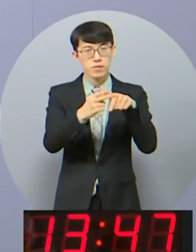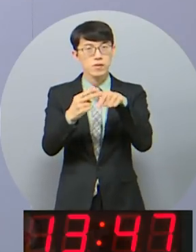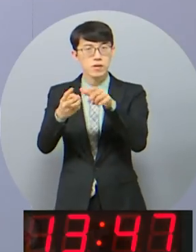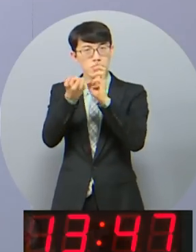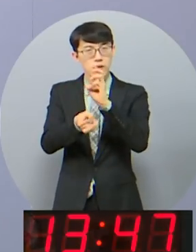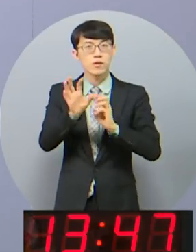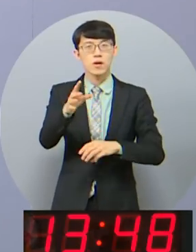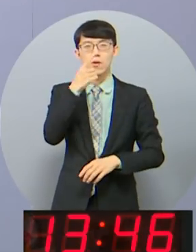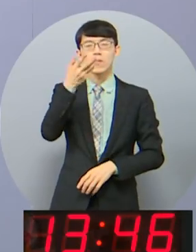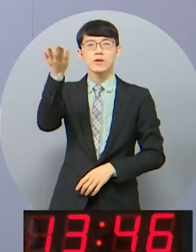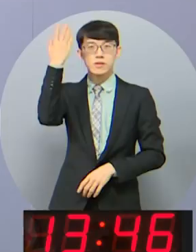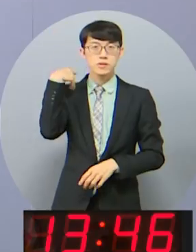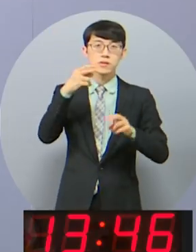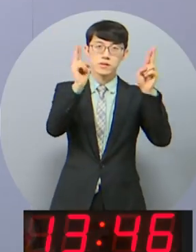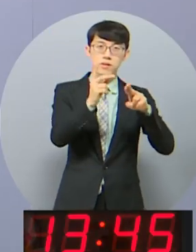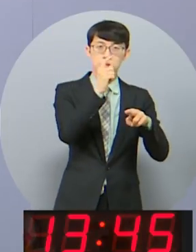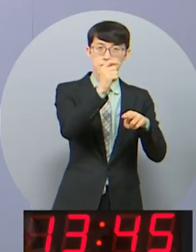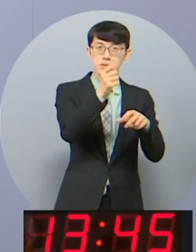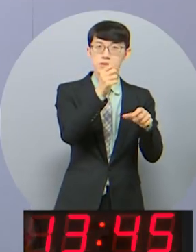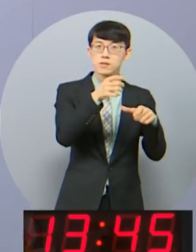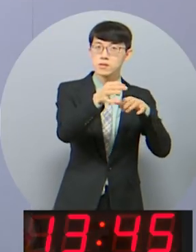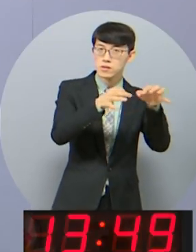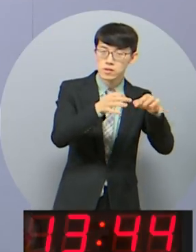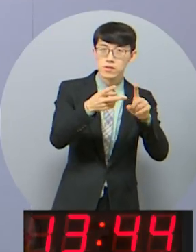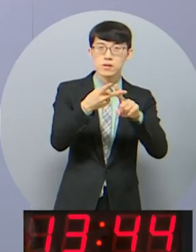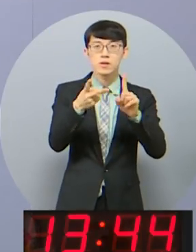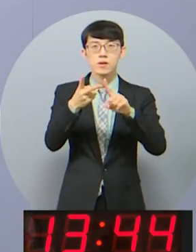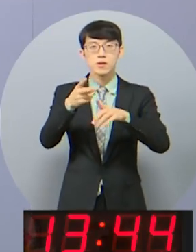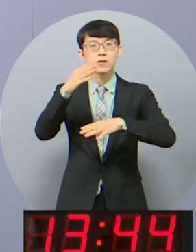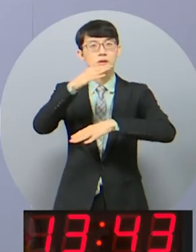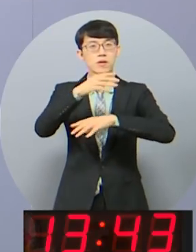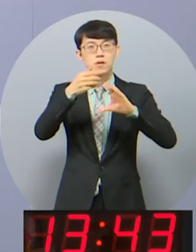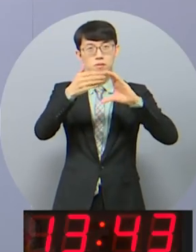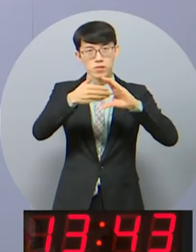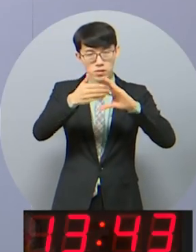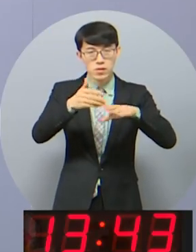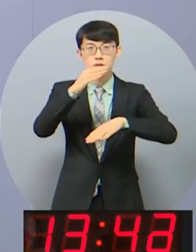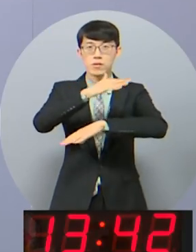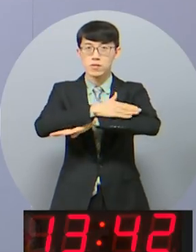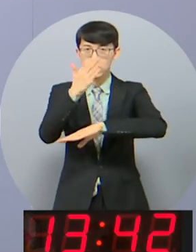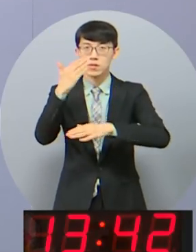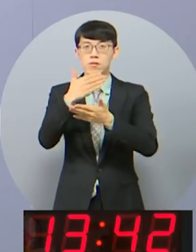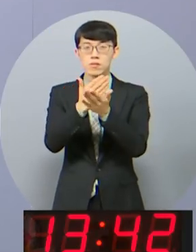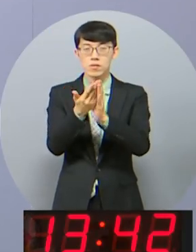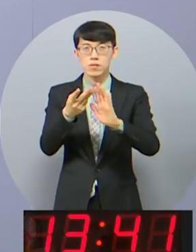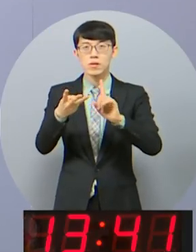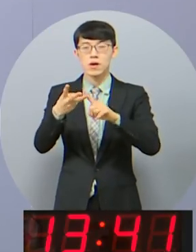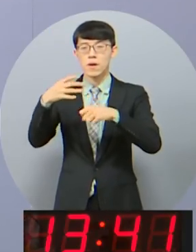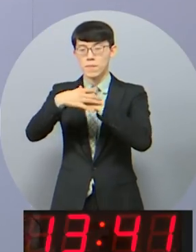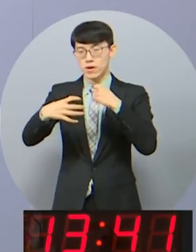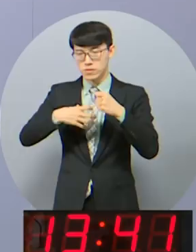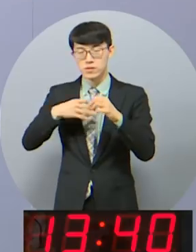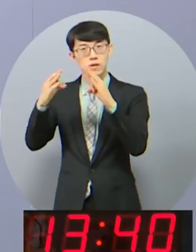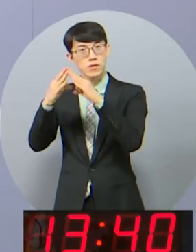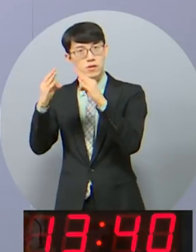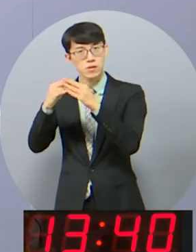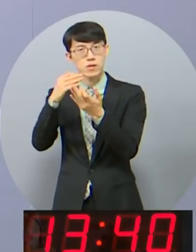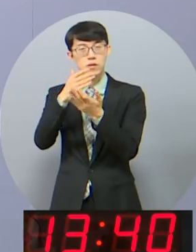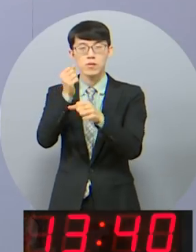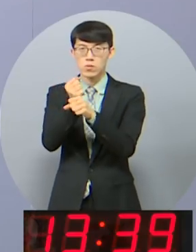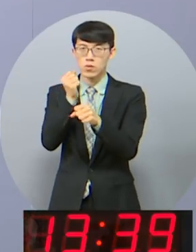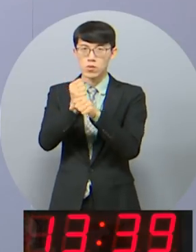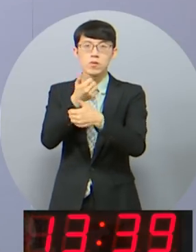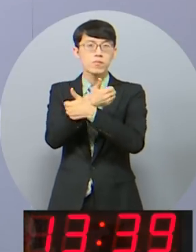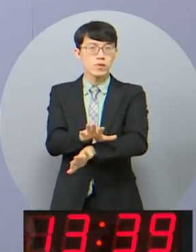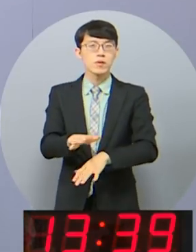融期货业、大众媒体业、金融保险业工作过，在社会上有多年的工作